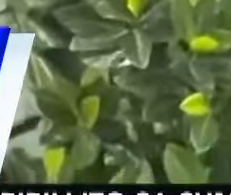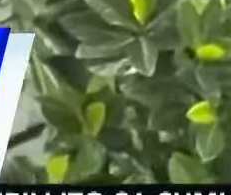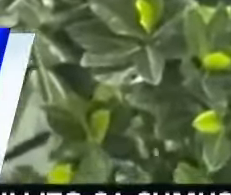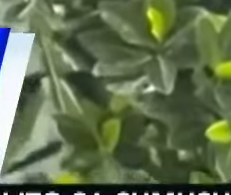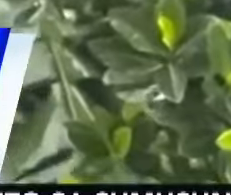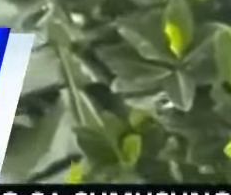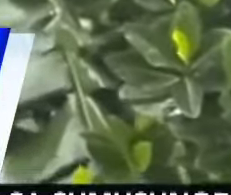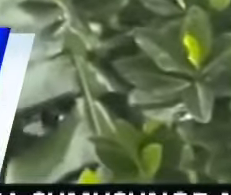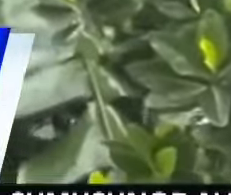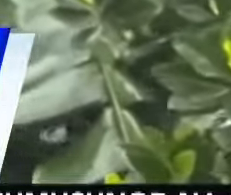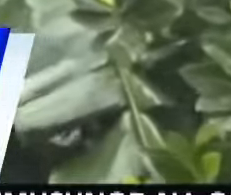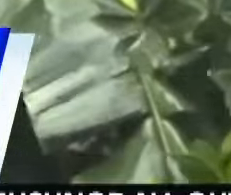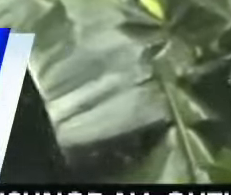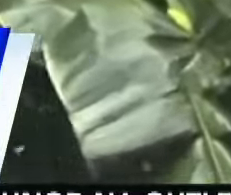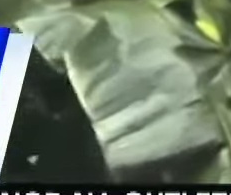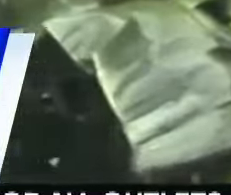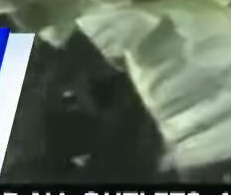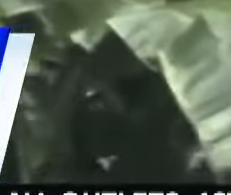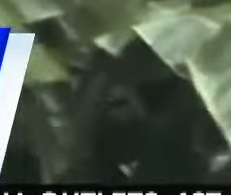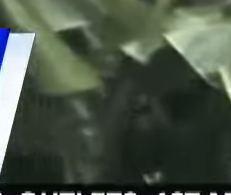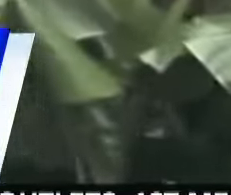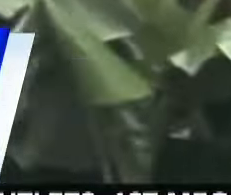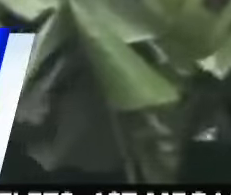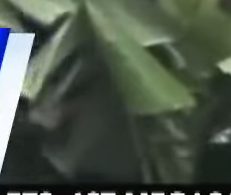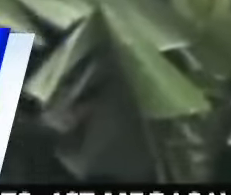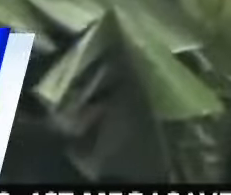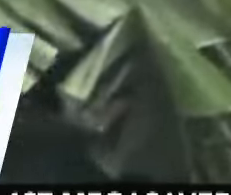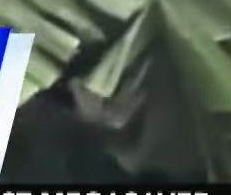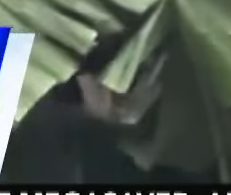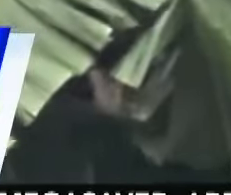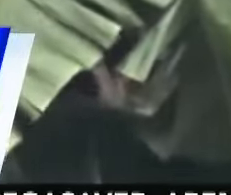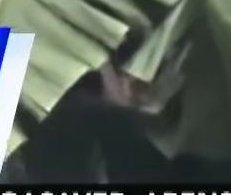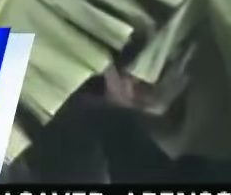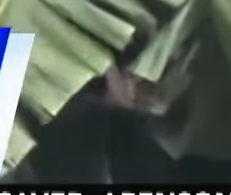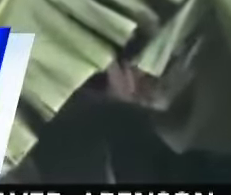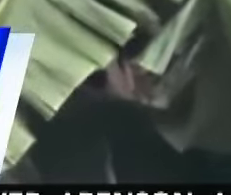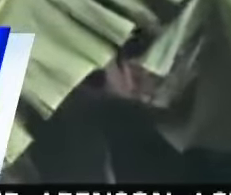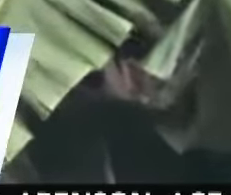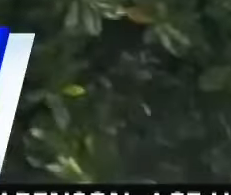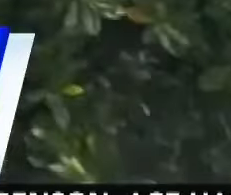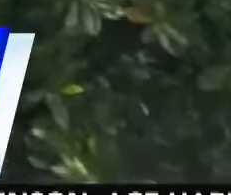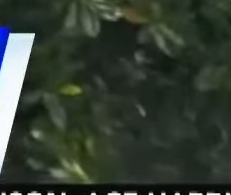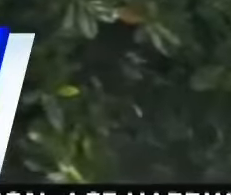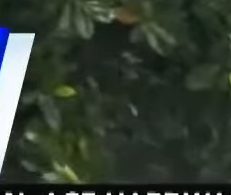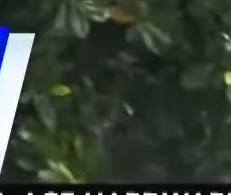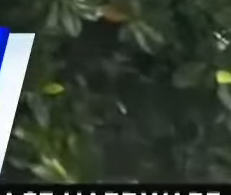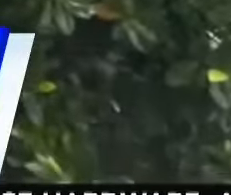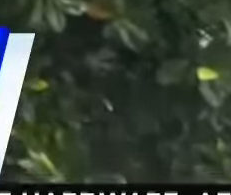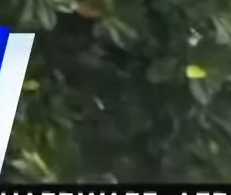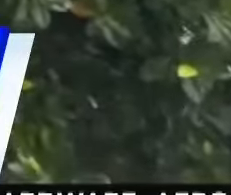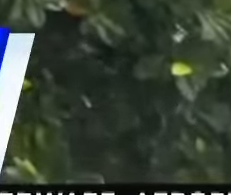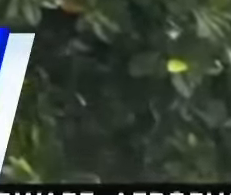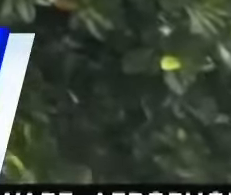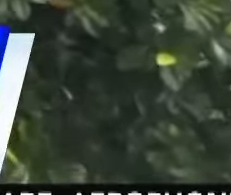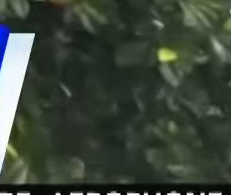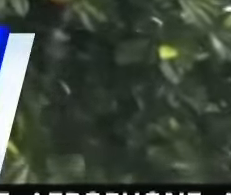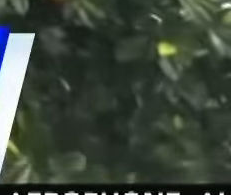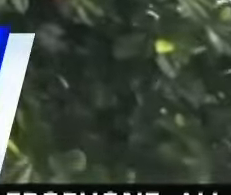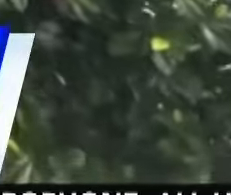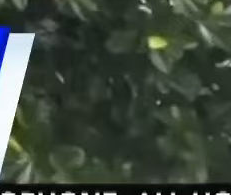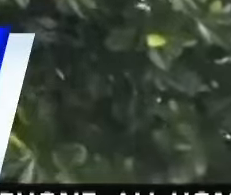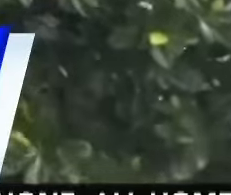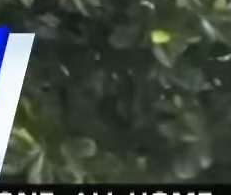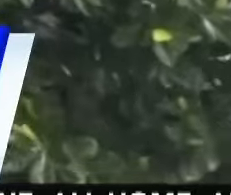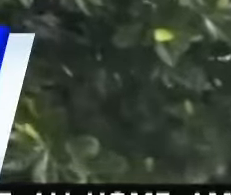Isang pamilya ang inabutan naming sinasaklolohan mula sa ikalawang palapag ng bahay. Natsyempohan po natin ngayon